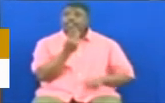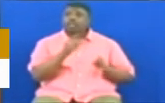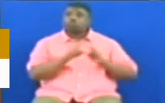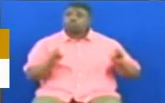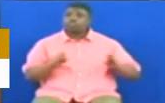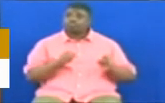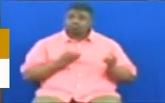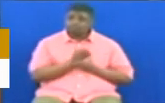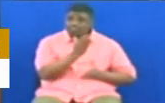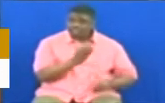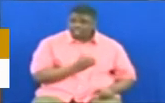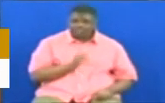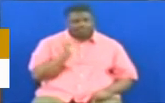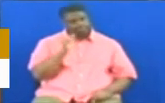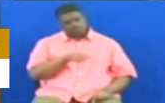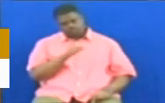Kifungu cha 13 kinafikiwa.